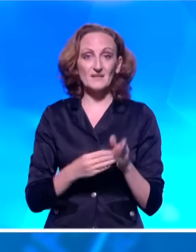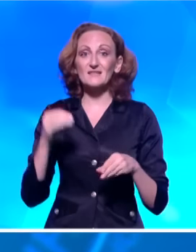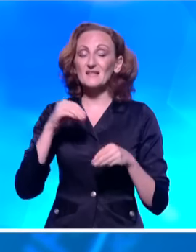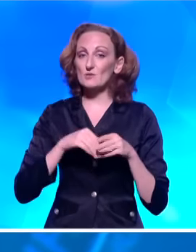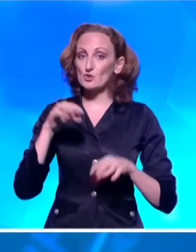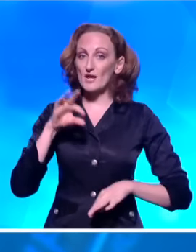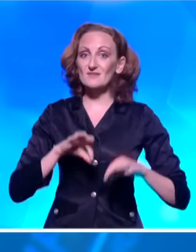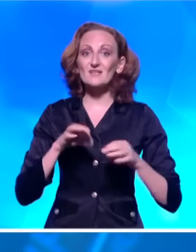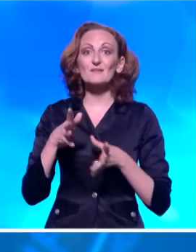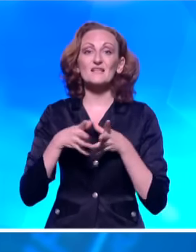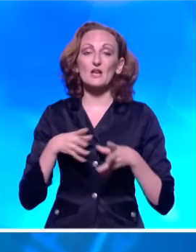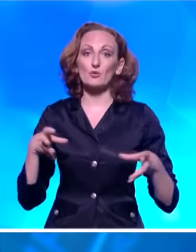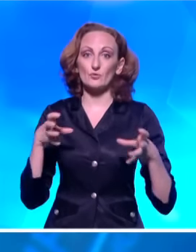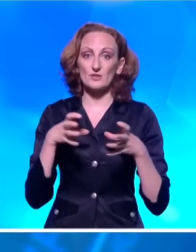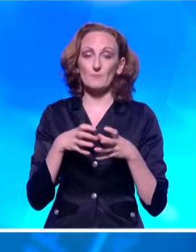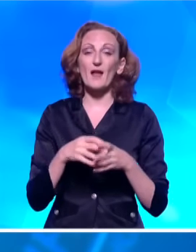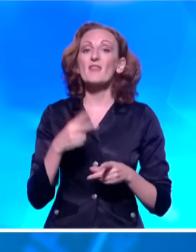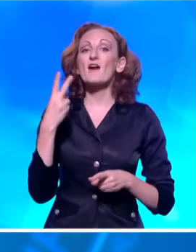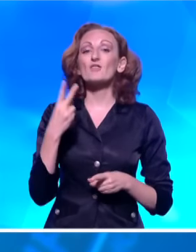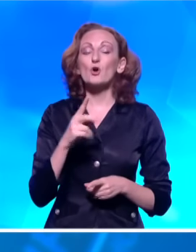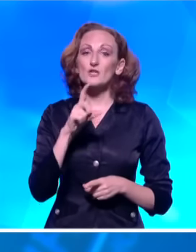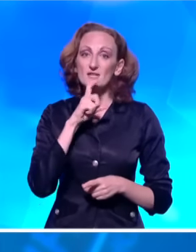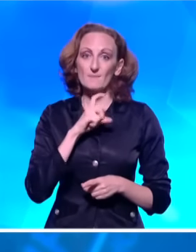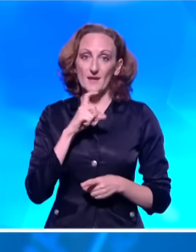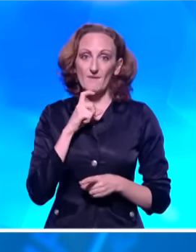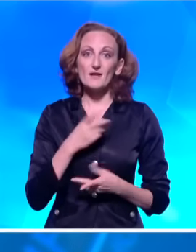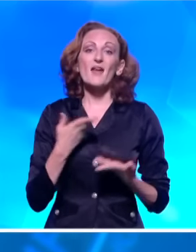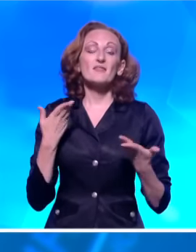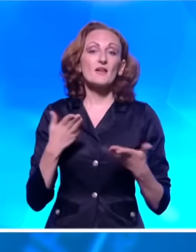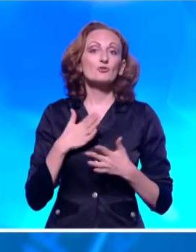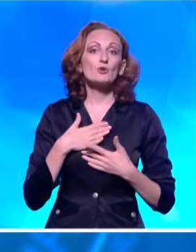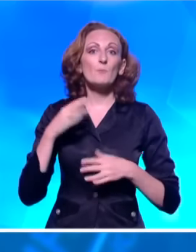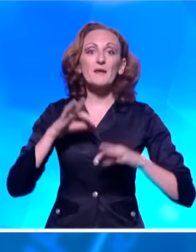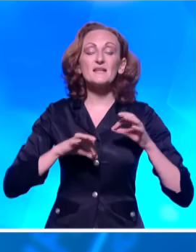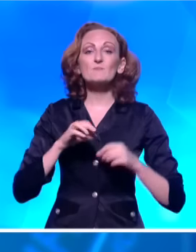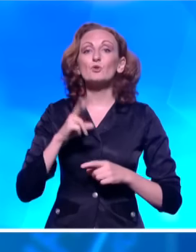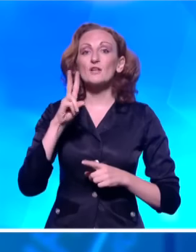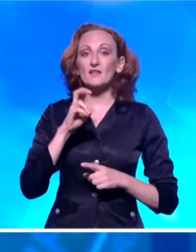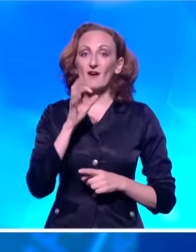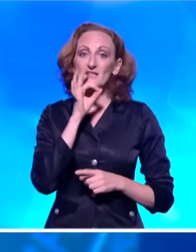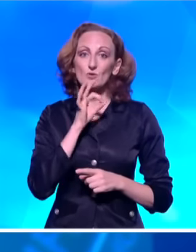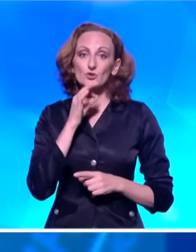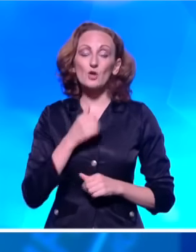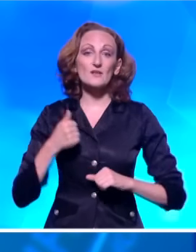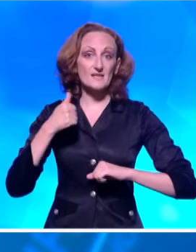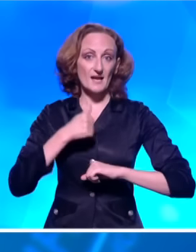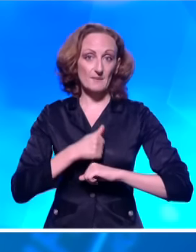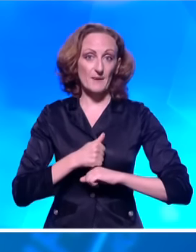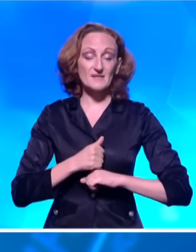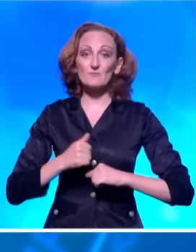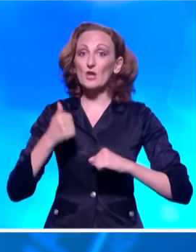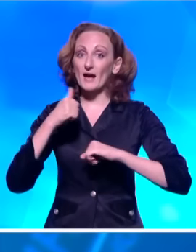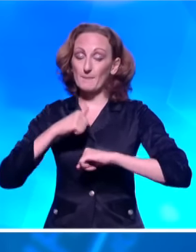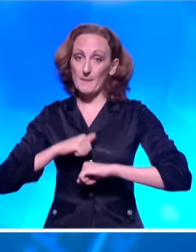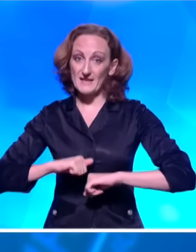изборите за Народно събрание на 2 септември. Тъй като имаме избори на 20 октомври за кметове на кметства на общини и на